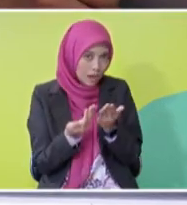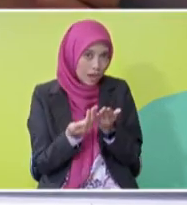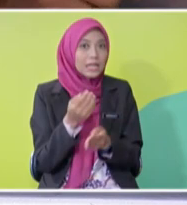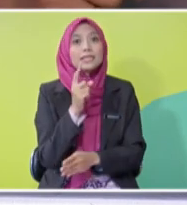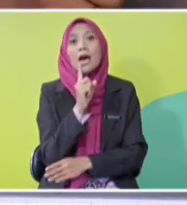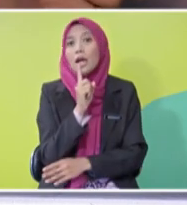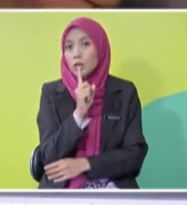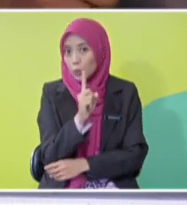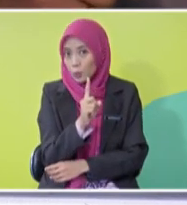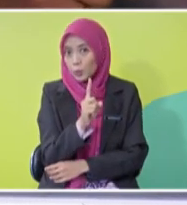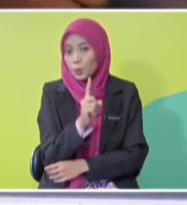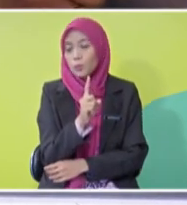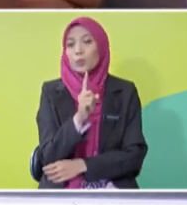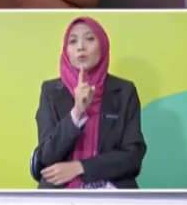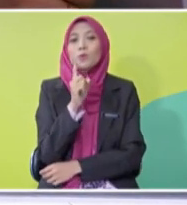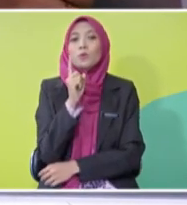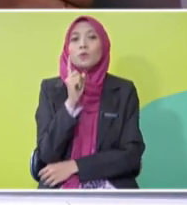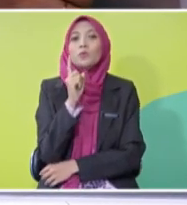satu dua